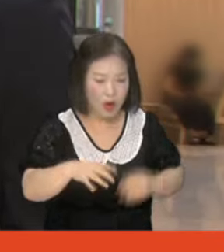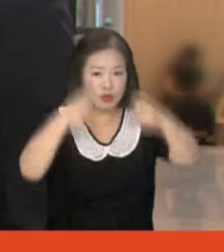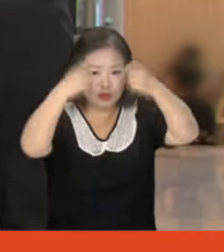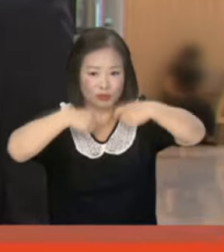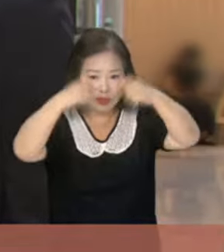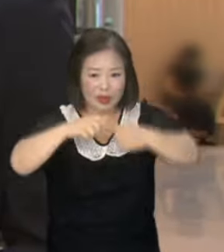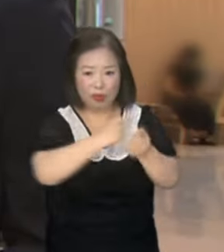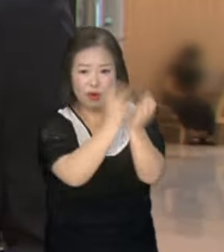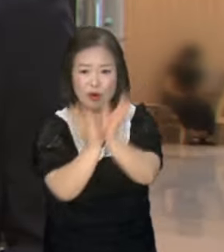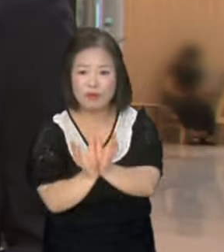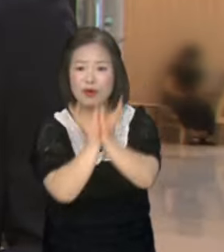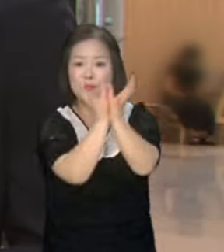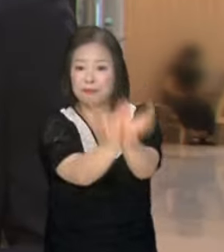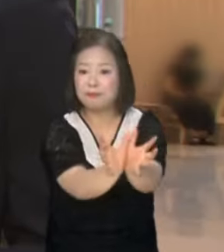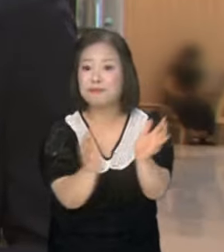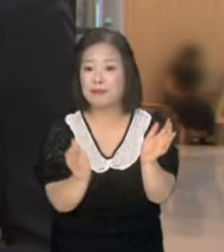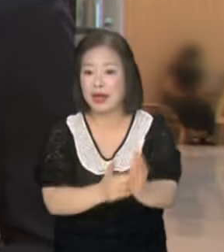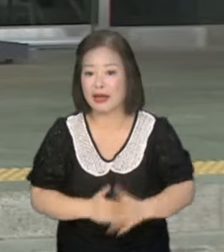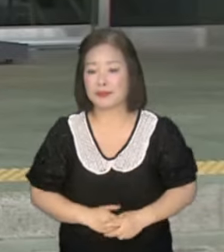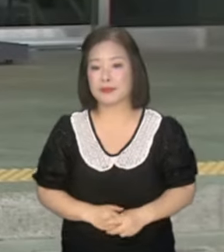해 주변을 안타깝게 했습니다.